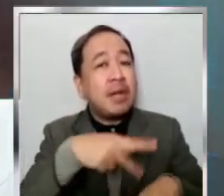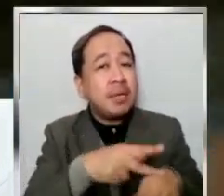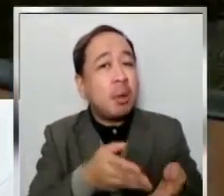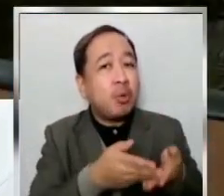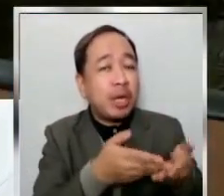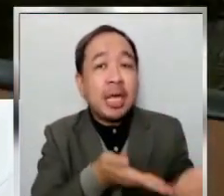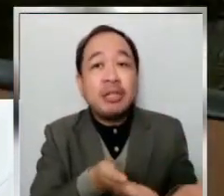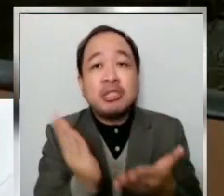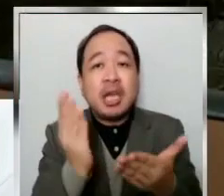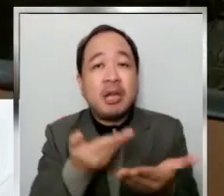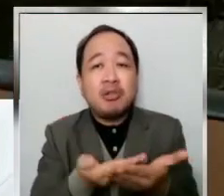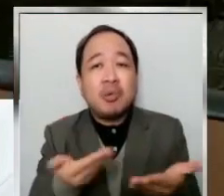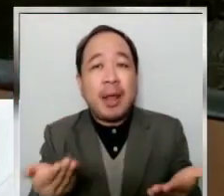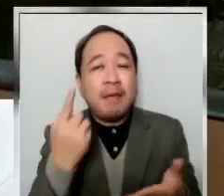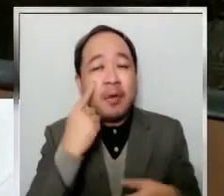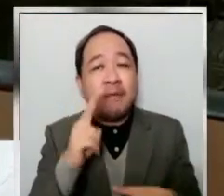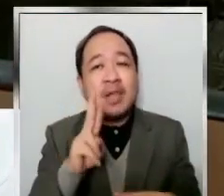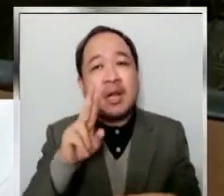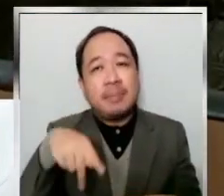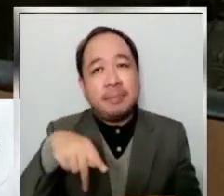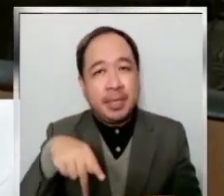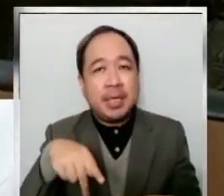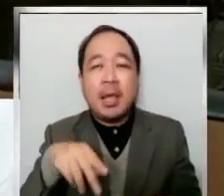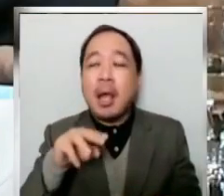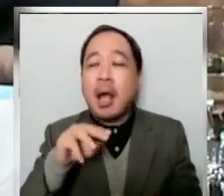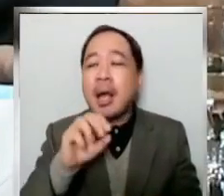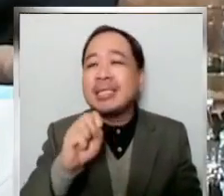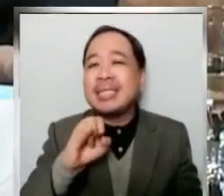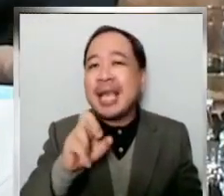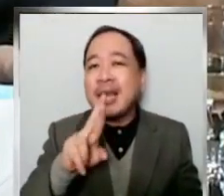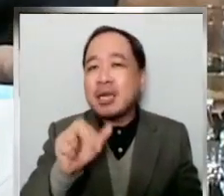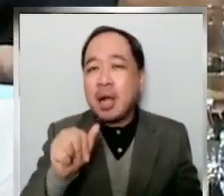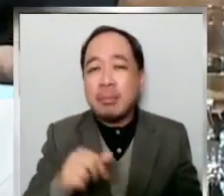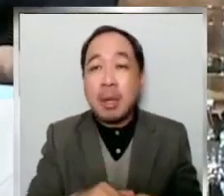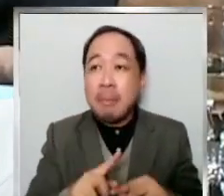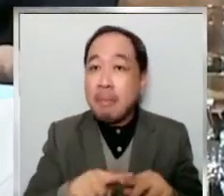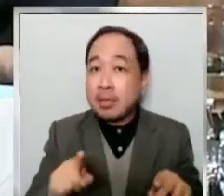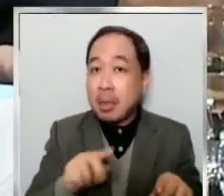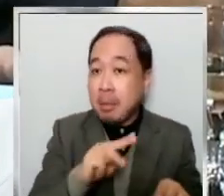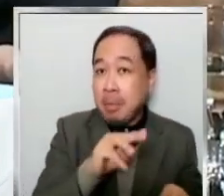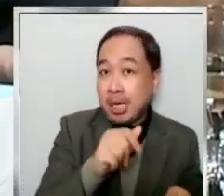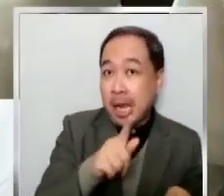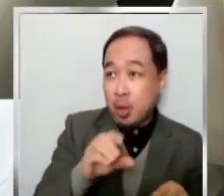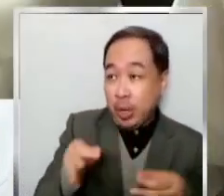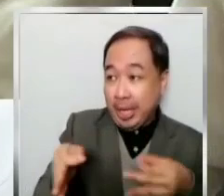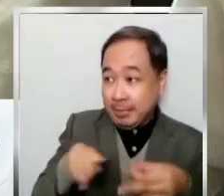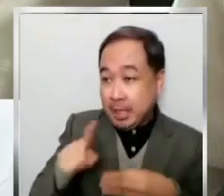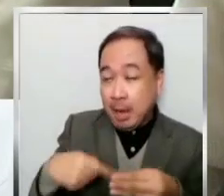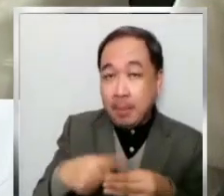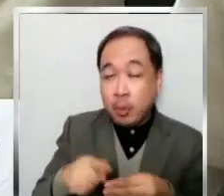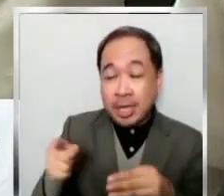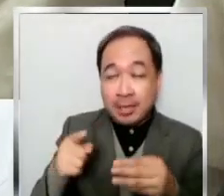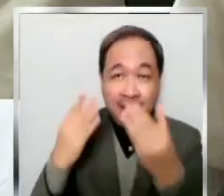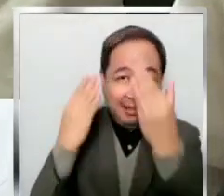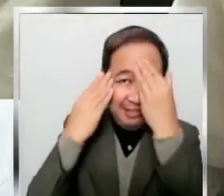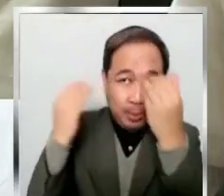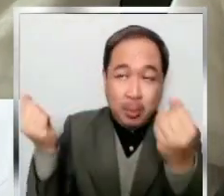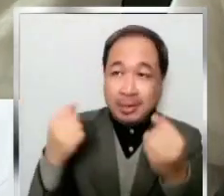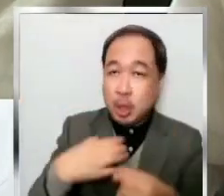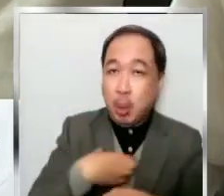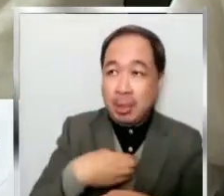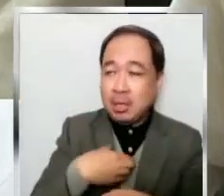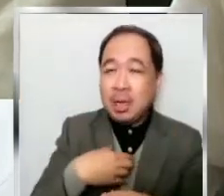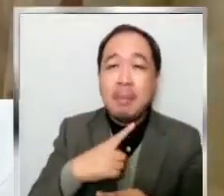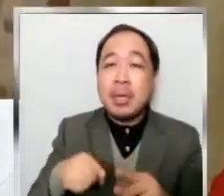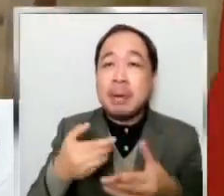Madre. Hindi malinaw kung nabanggit ni Manalo kay Wang ang tungkol sa diplomatic protests, pero bago nag-umpisa ang closed-door